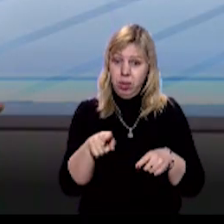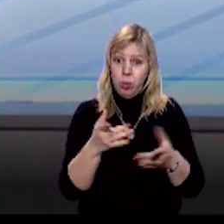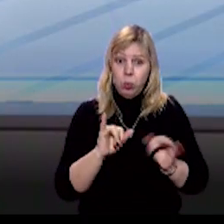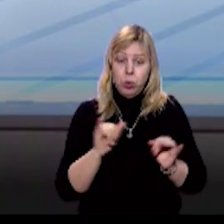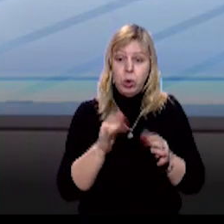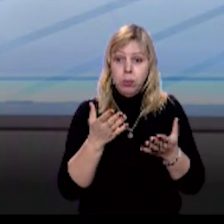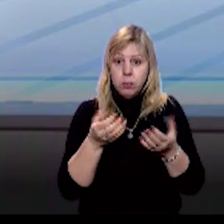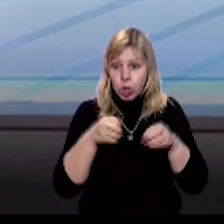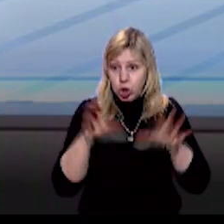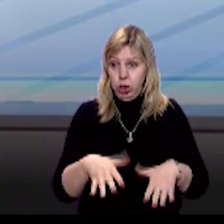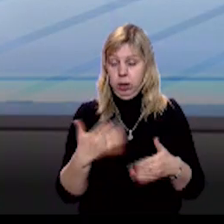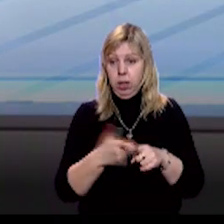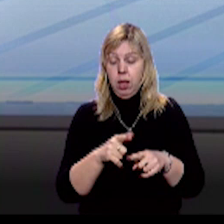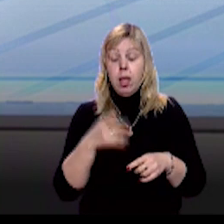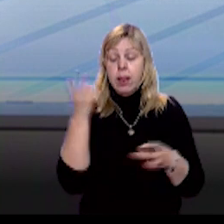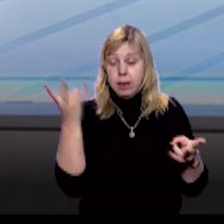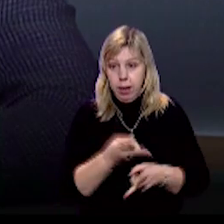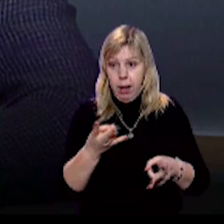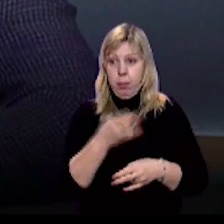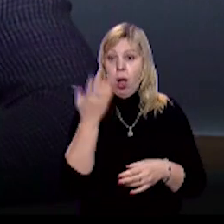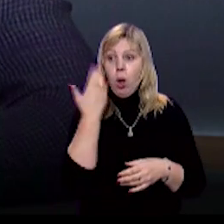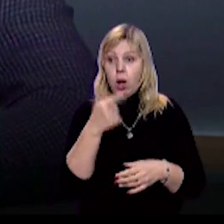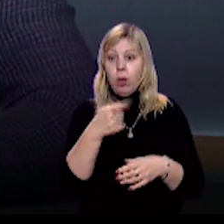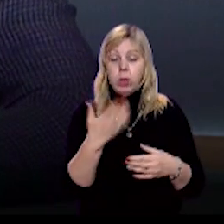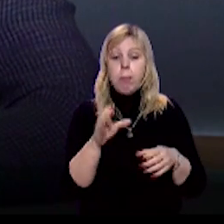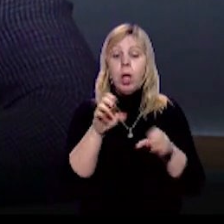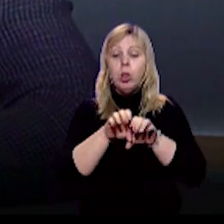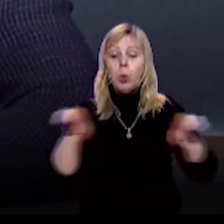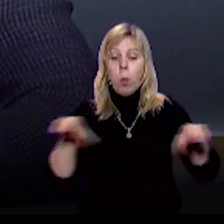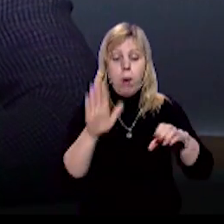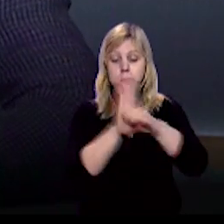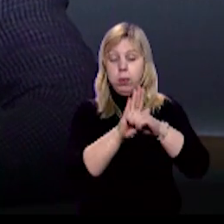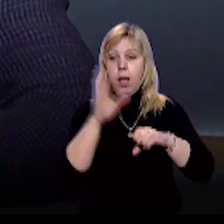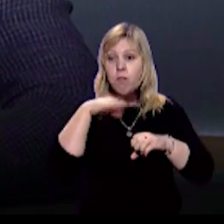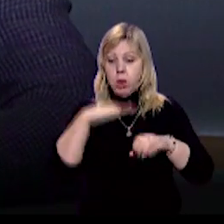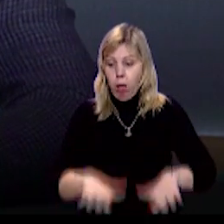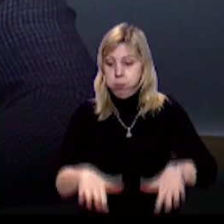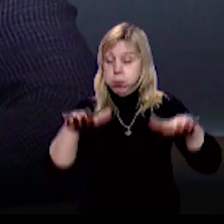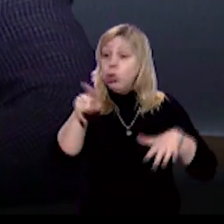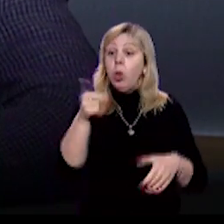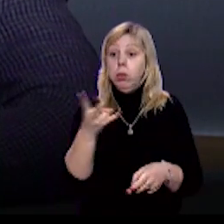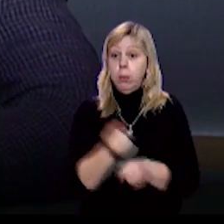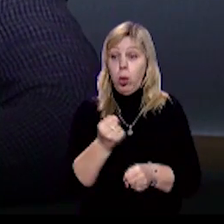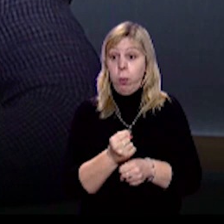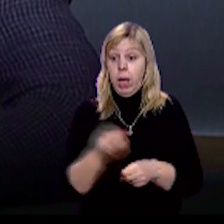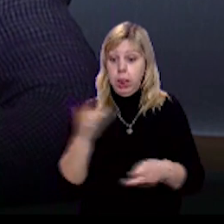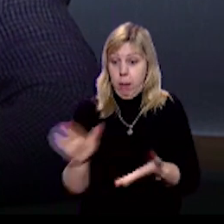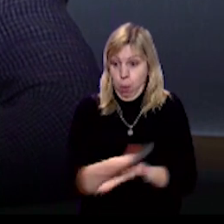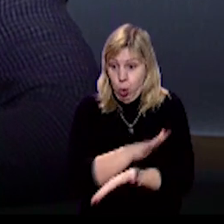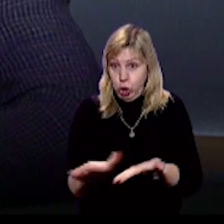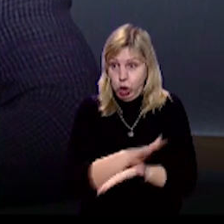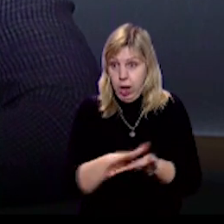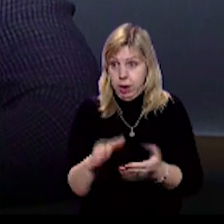7-кілометрової черги? Ну, треба, дивіться, якщо у тебе труба забилася і у тебе вода в квартирі піднімається, що треба робити? Треба